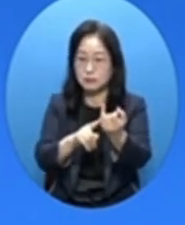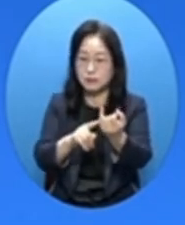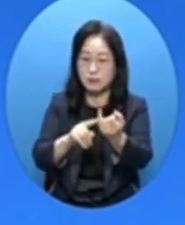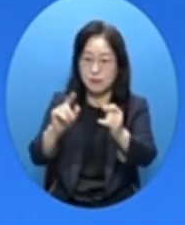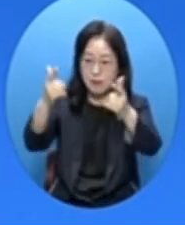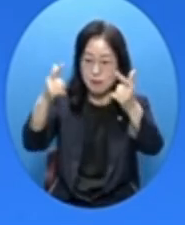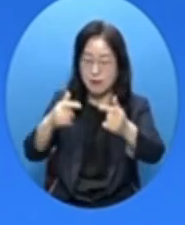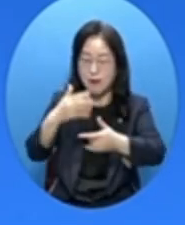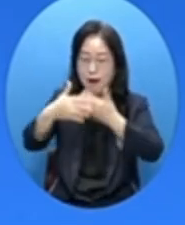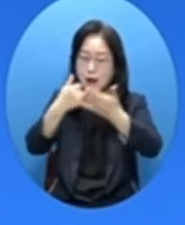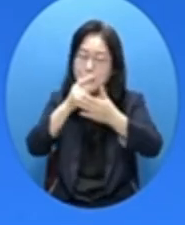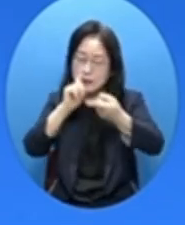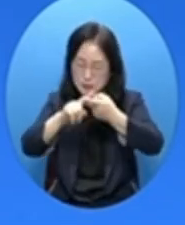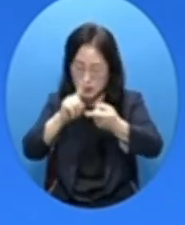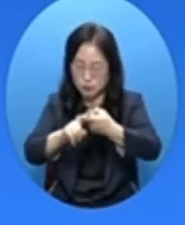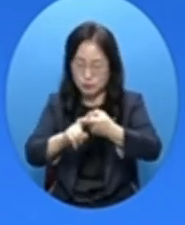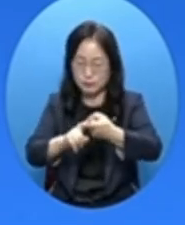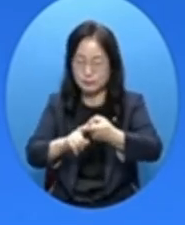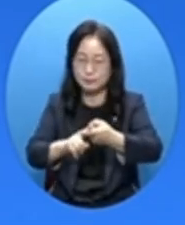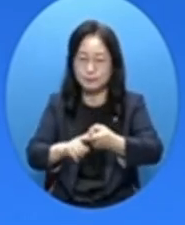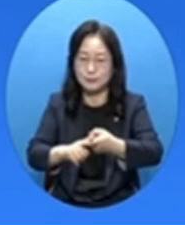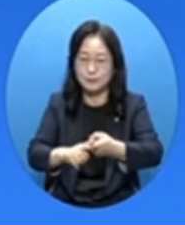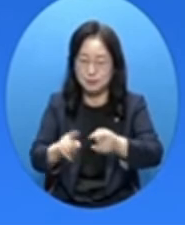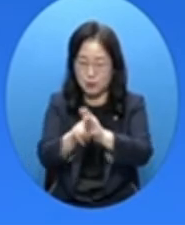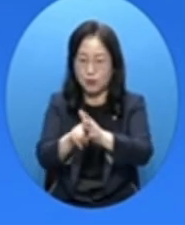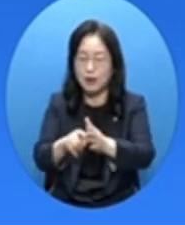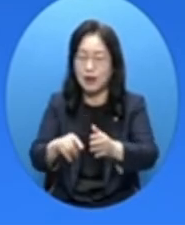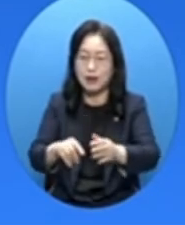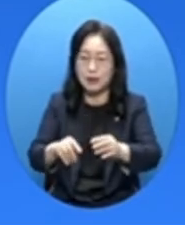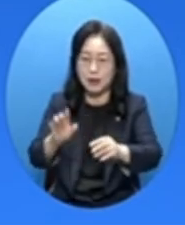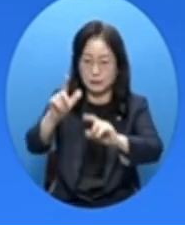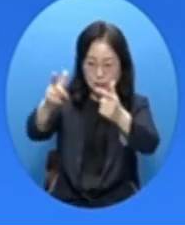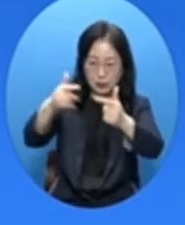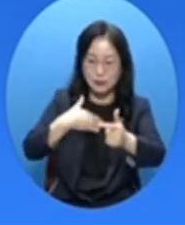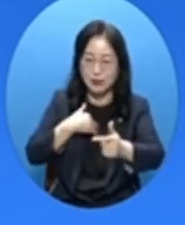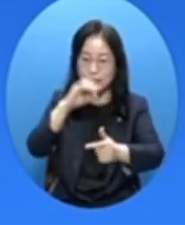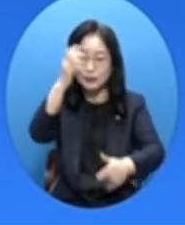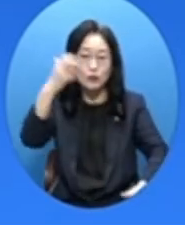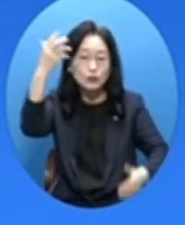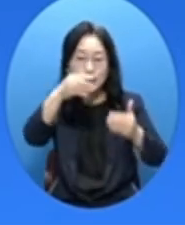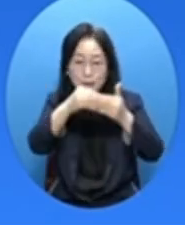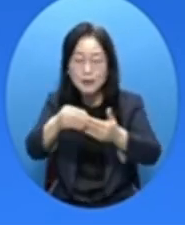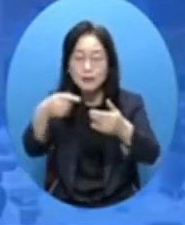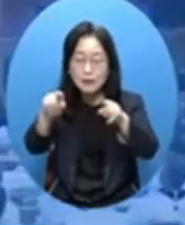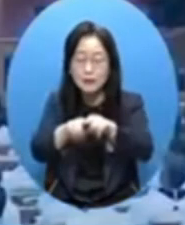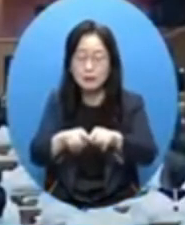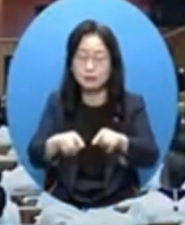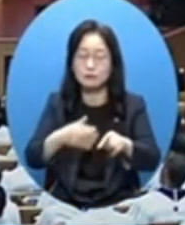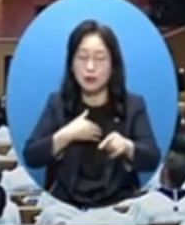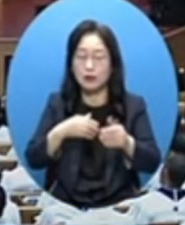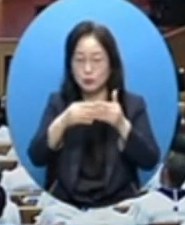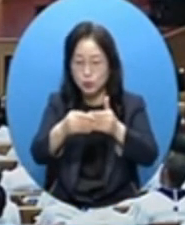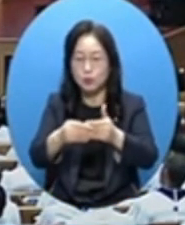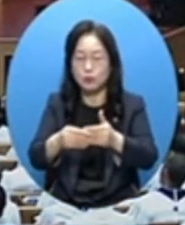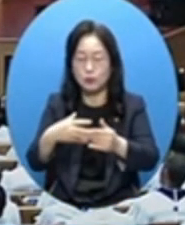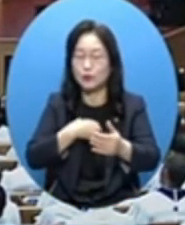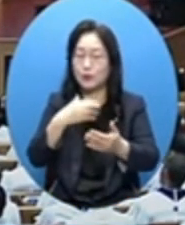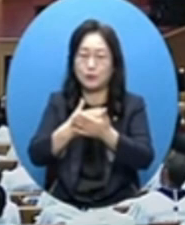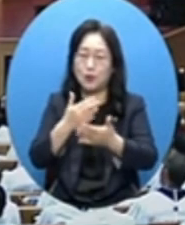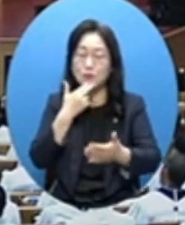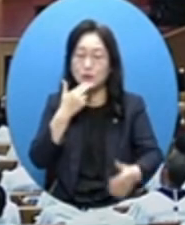스가라 4장 6절 말씀을 꼭 붙잡고 아닙니다 주의 성령께서 나와 함께 하시기 때문에 주님 날 인도하시고 난 걱정하지 않습니다 제가라